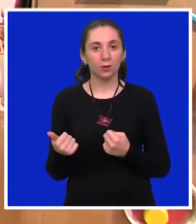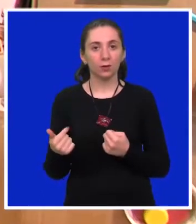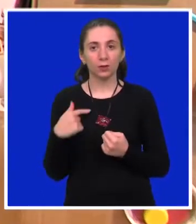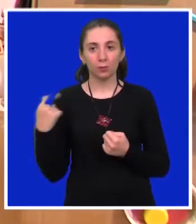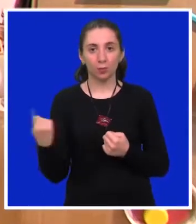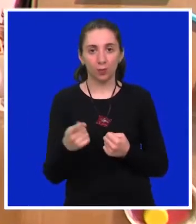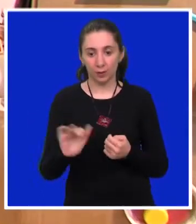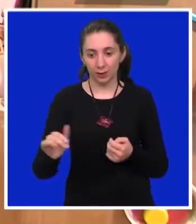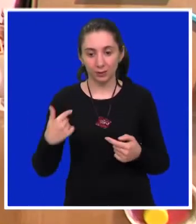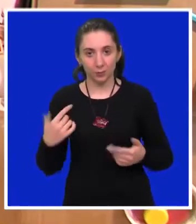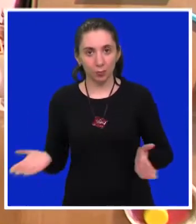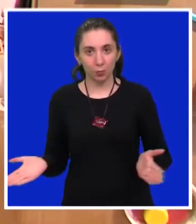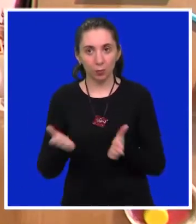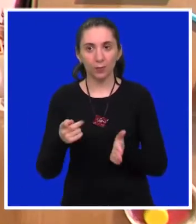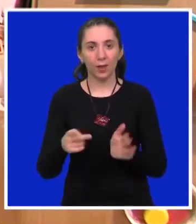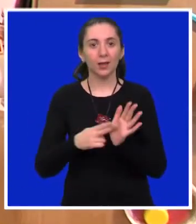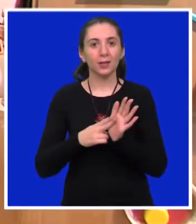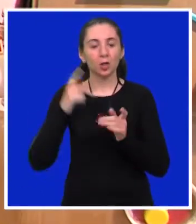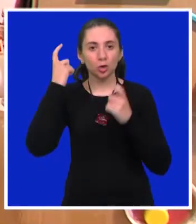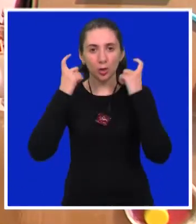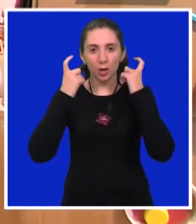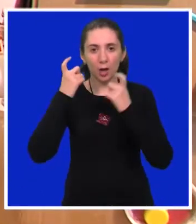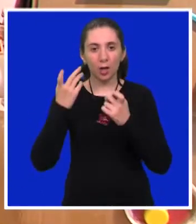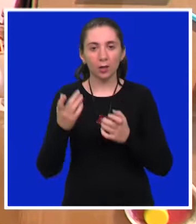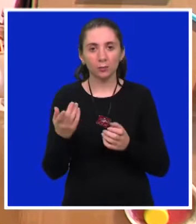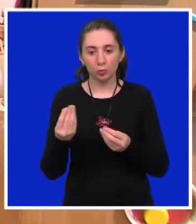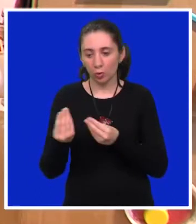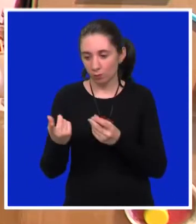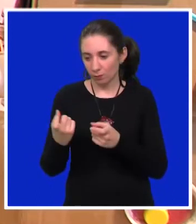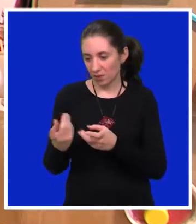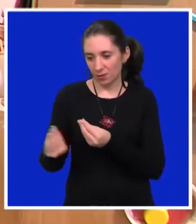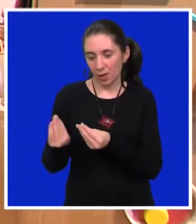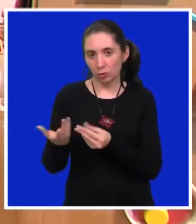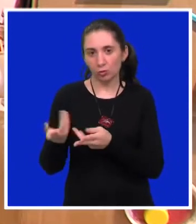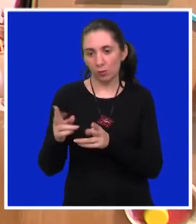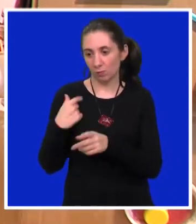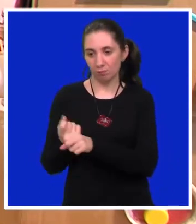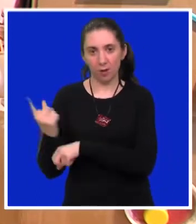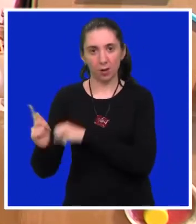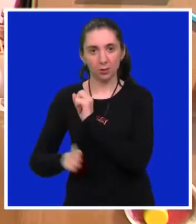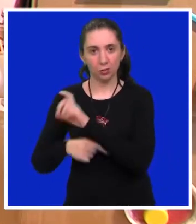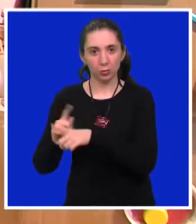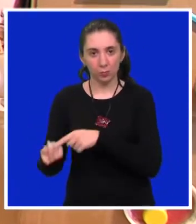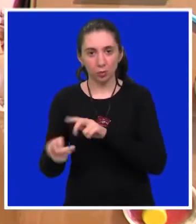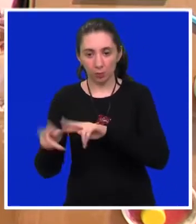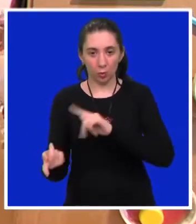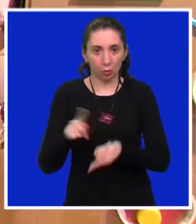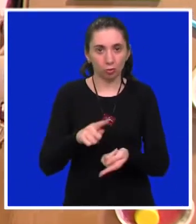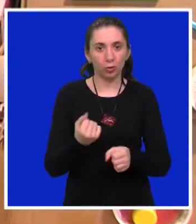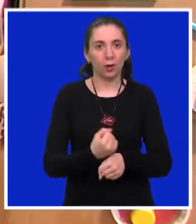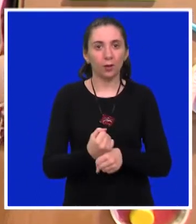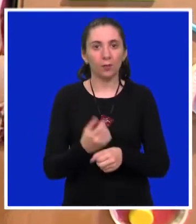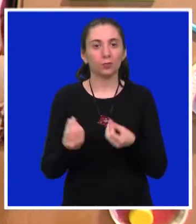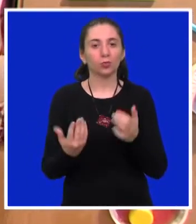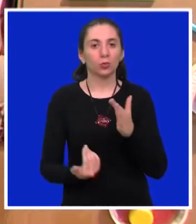da smo u djece potaknuli taj način razmišljanja da se od nečega što bi možda bacili u kantu za smeće